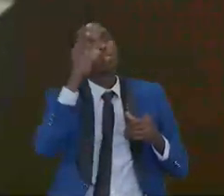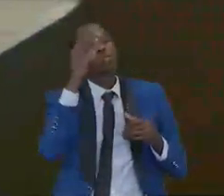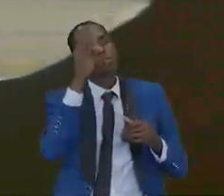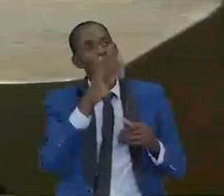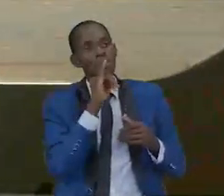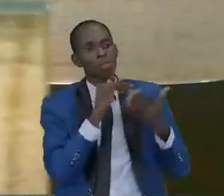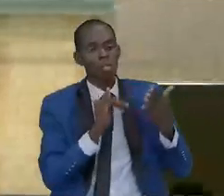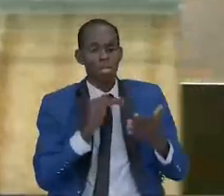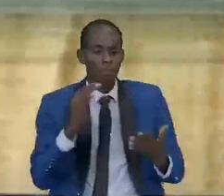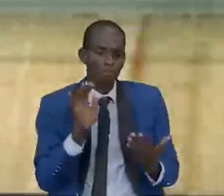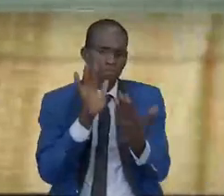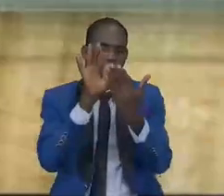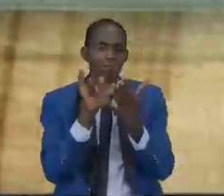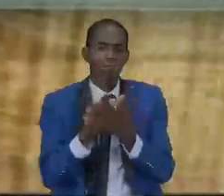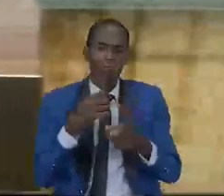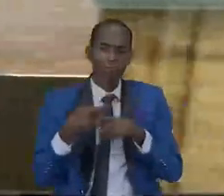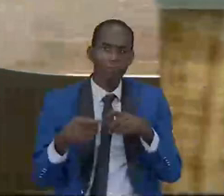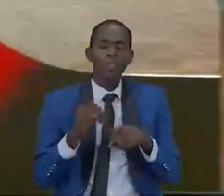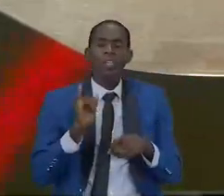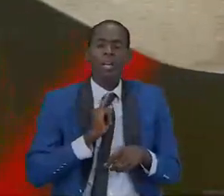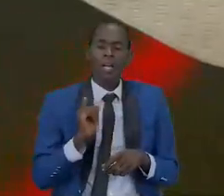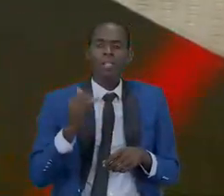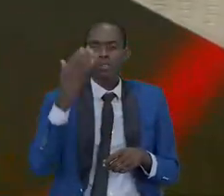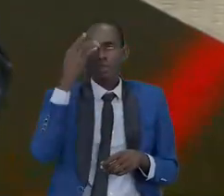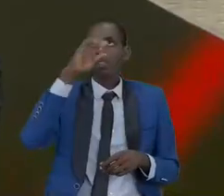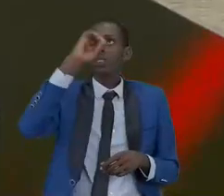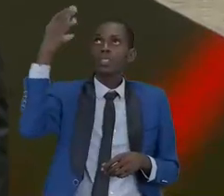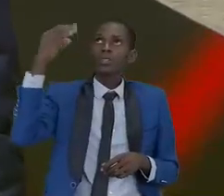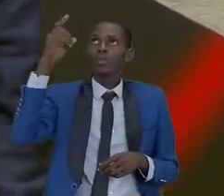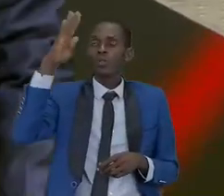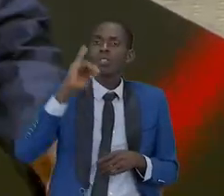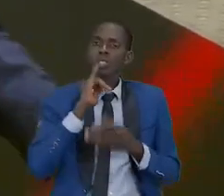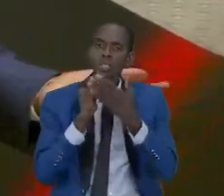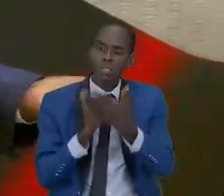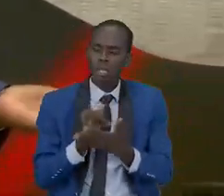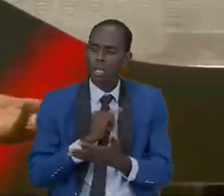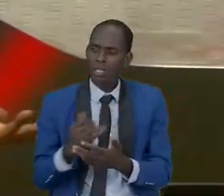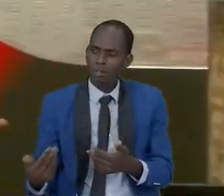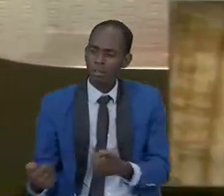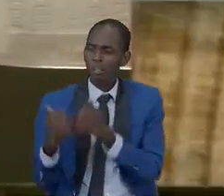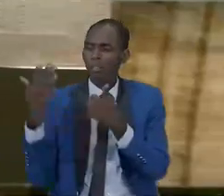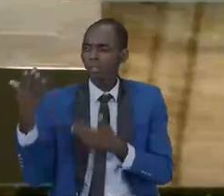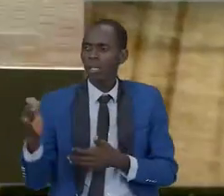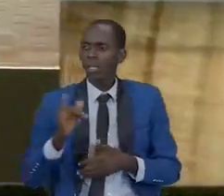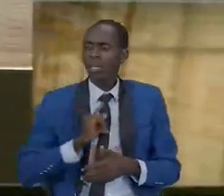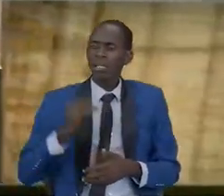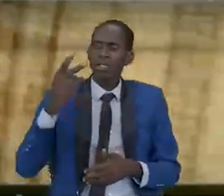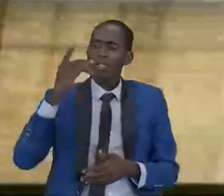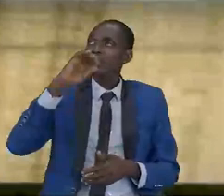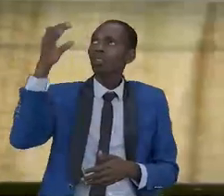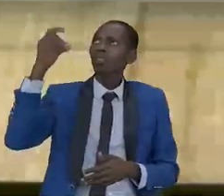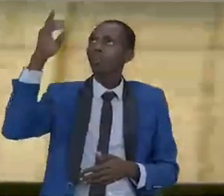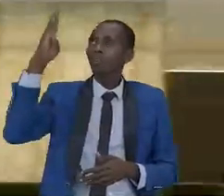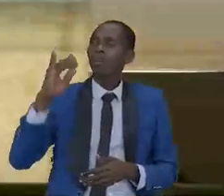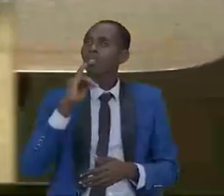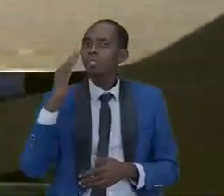cette percussion la grâce est là je viens maintenant je sors de cette confusion la grâce est là je viens dans ce je sors de ce pro là grâce de Dieu